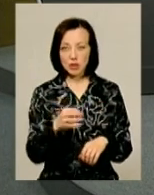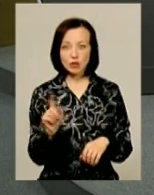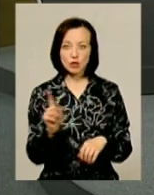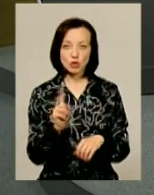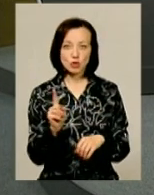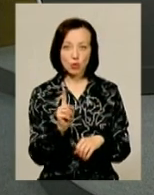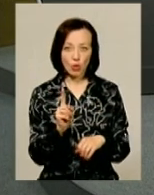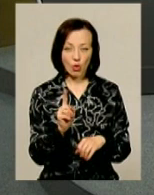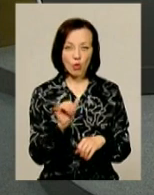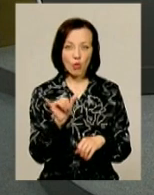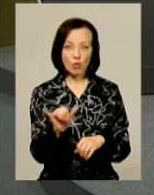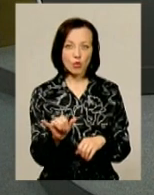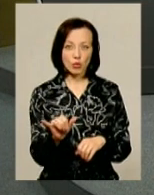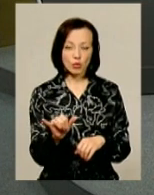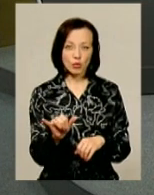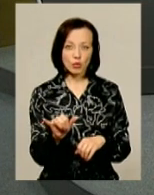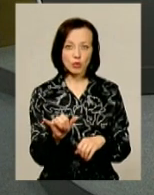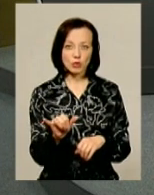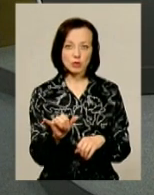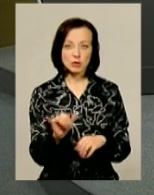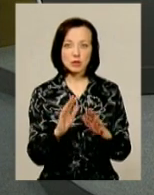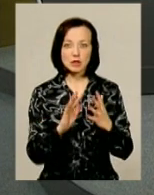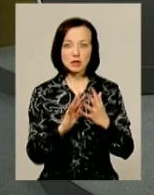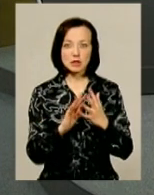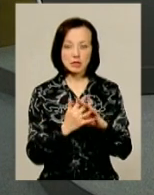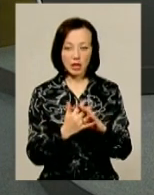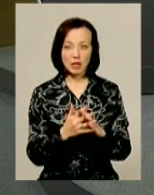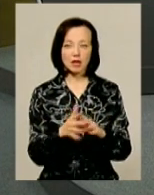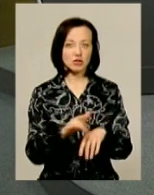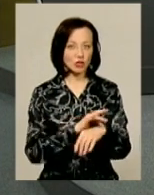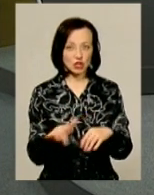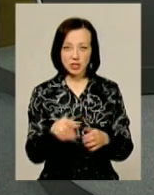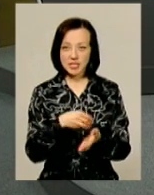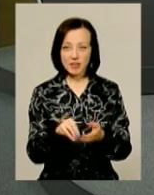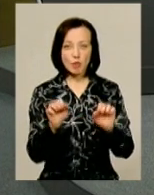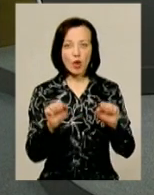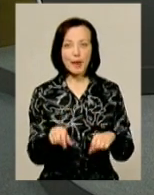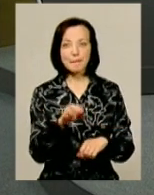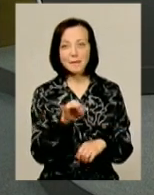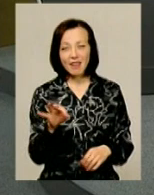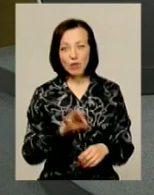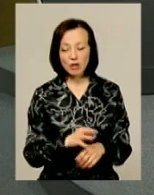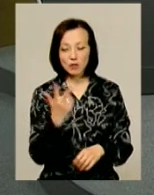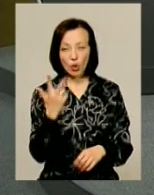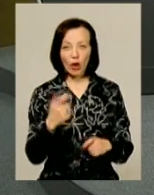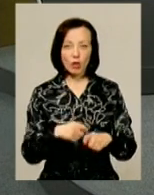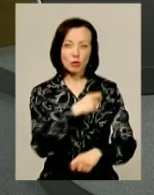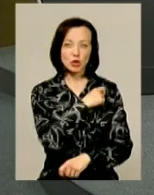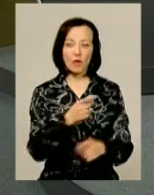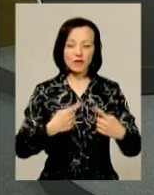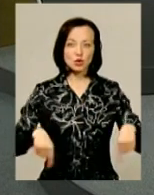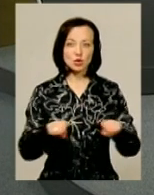у безпосередньо в населеному пункті знищені свині, які би могли хворіти. В 3-кілометровій